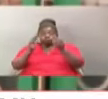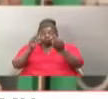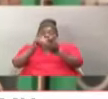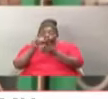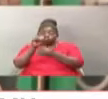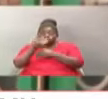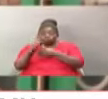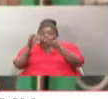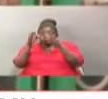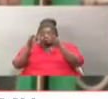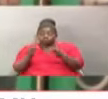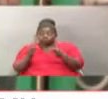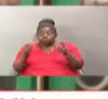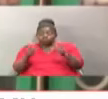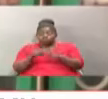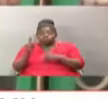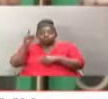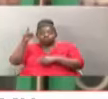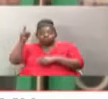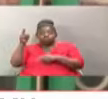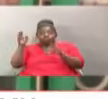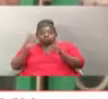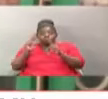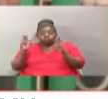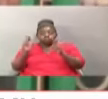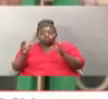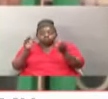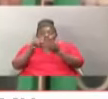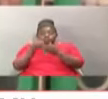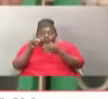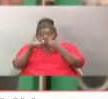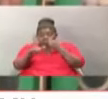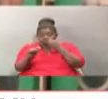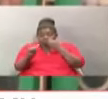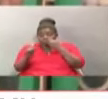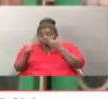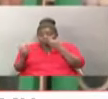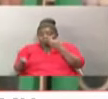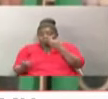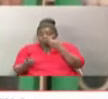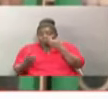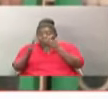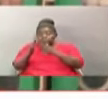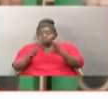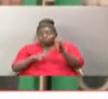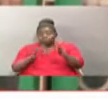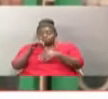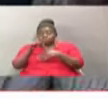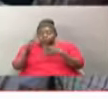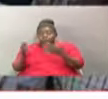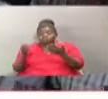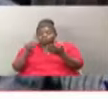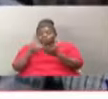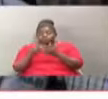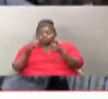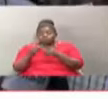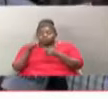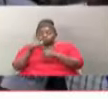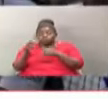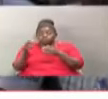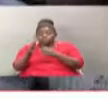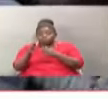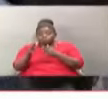yaabwe Allah subhanahu wa ta'ala ali tayali okubakuuma bo kennyini atukuze emmaali yaabwe nabo kennyini abatukuze abyogedde akulembeddwa